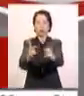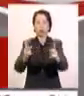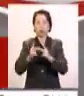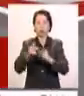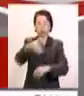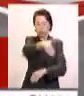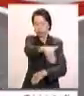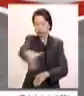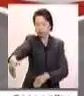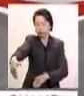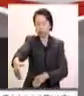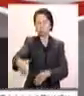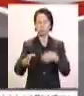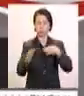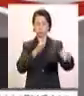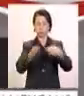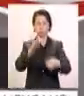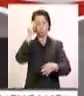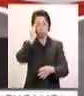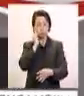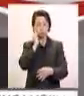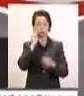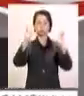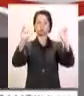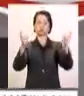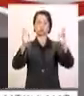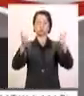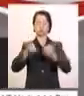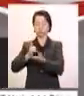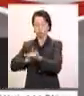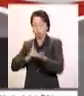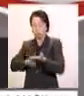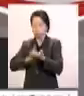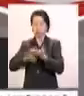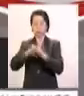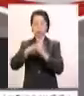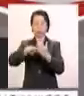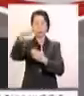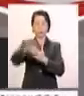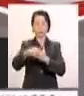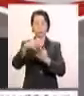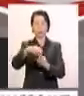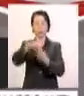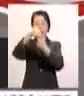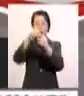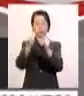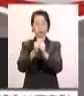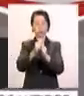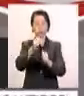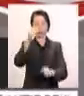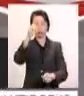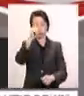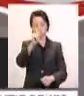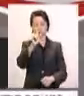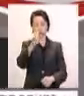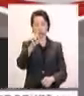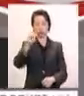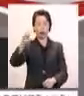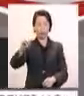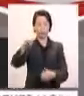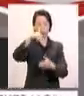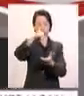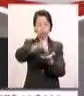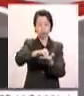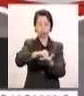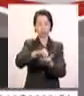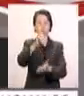sempadan. Penjelasan Tun Dr. Mahathir itu antara topik perbincangan dalam program Bicara Khas bersama Tun M 9 malam ini di